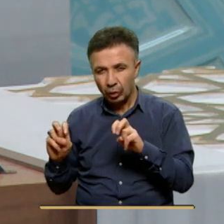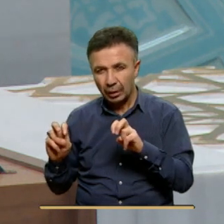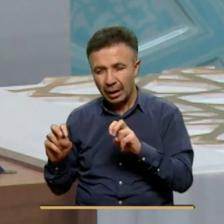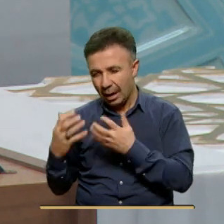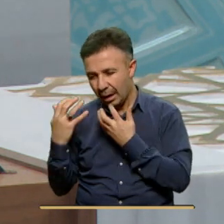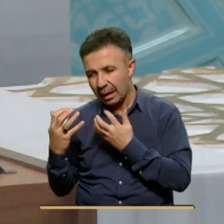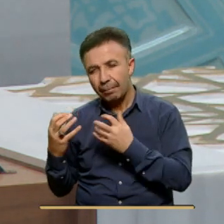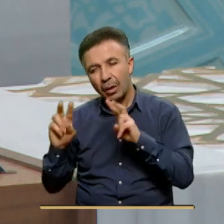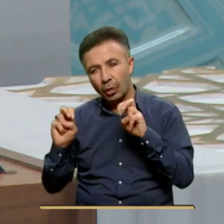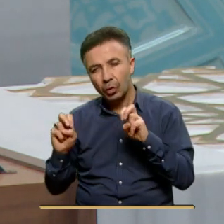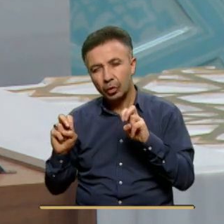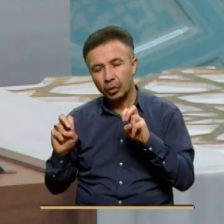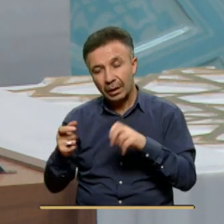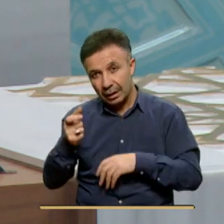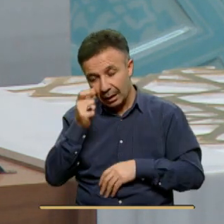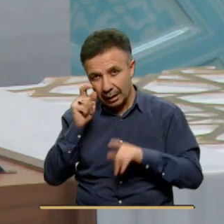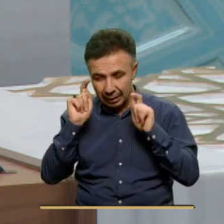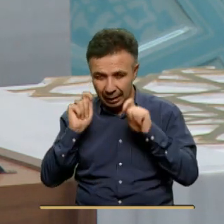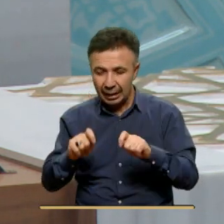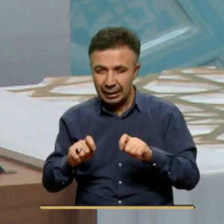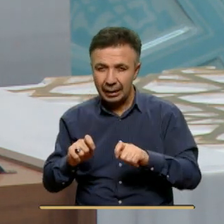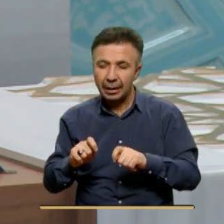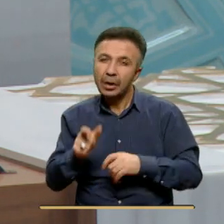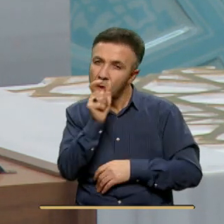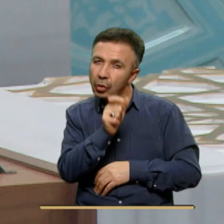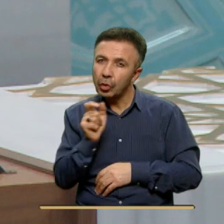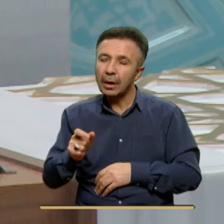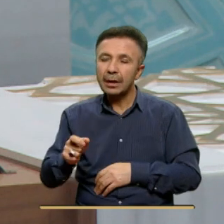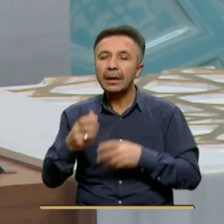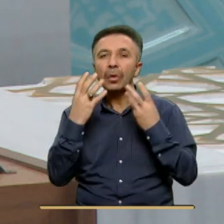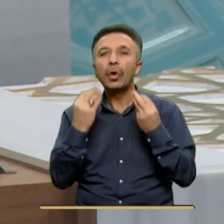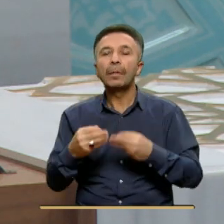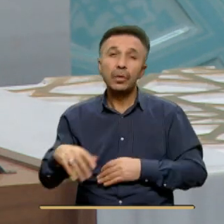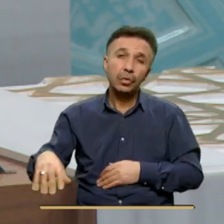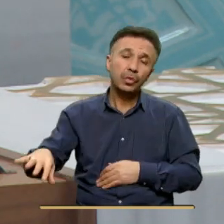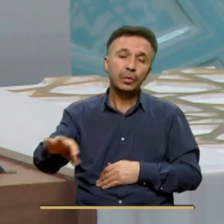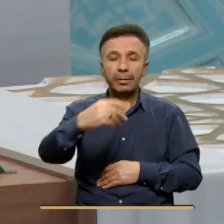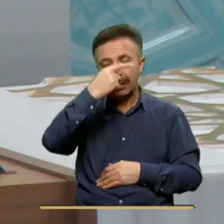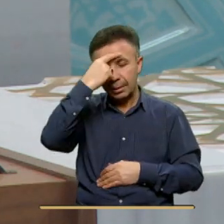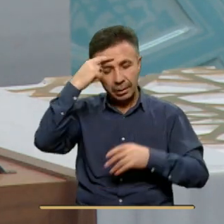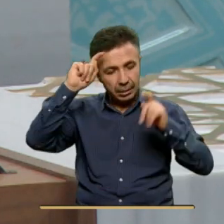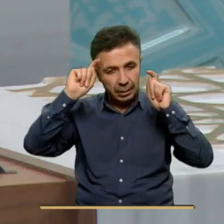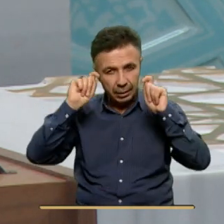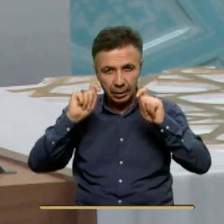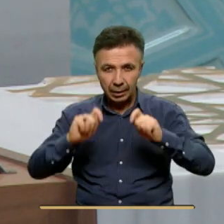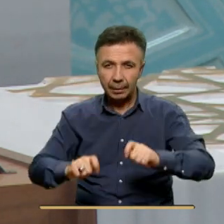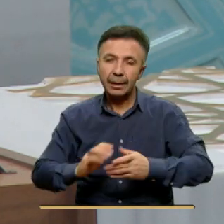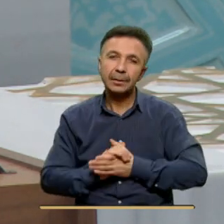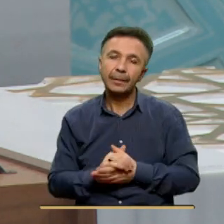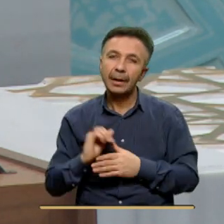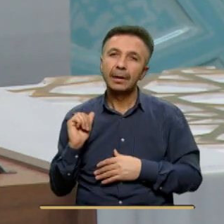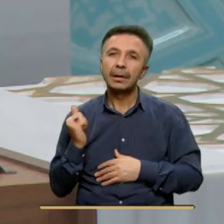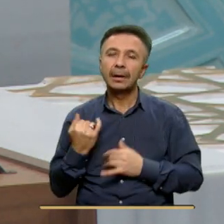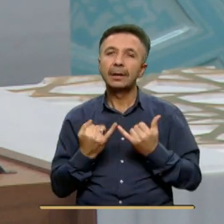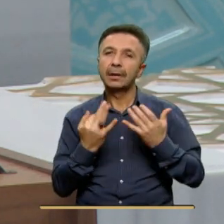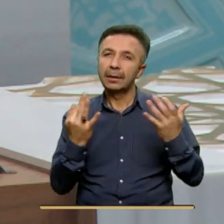duyarlı olan, hassas olan kullarından olabilmeyi cümlemize nasip eylesin. Değerli kardeşlerim,